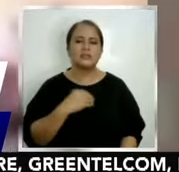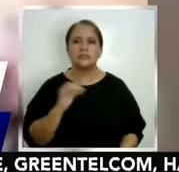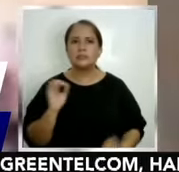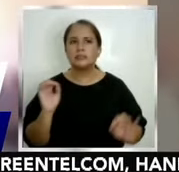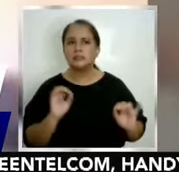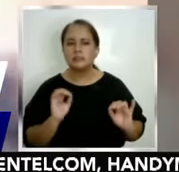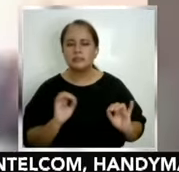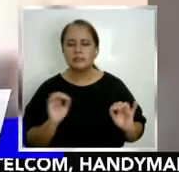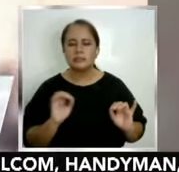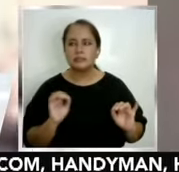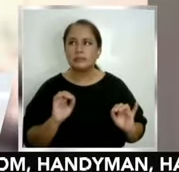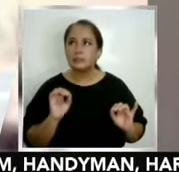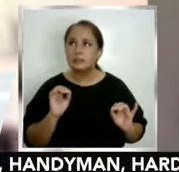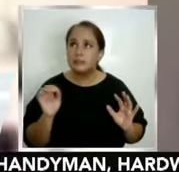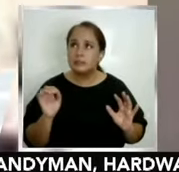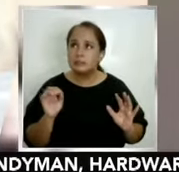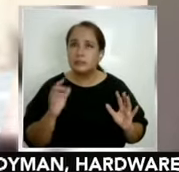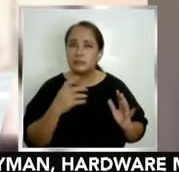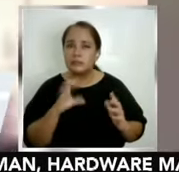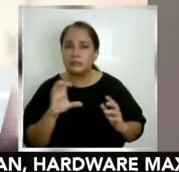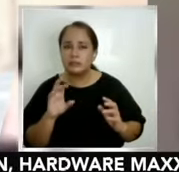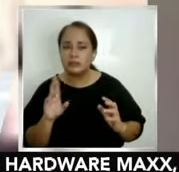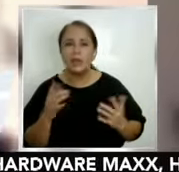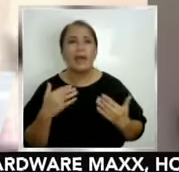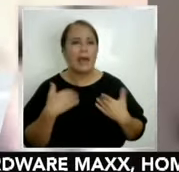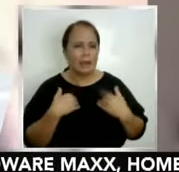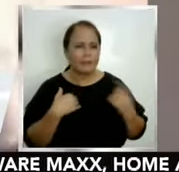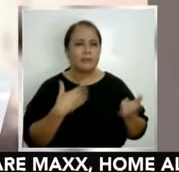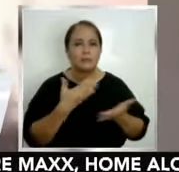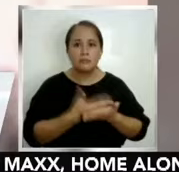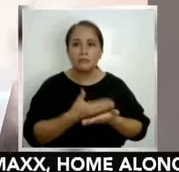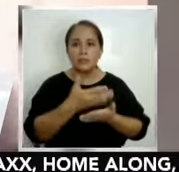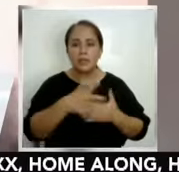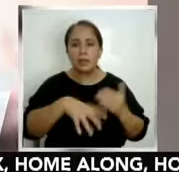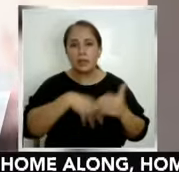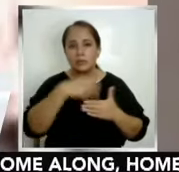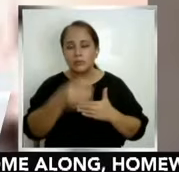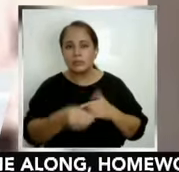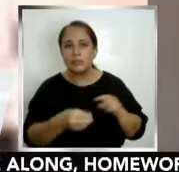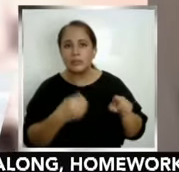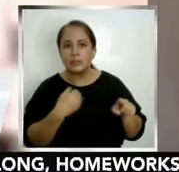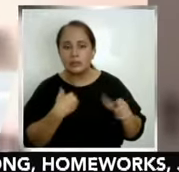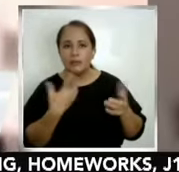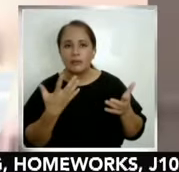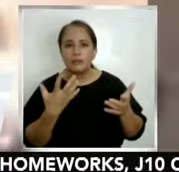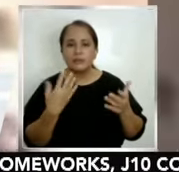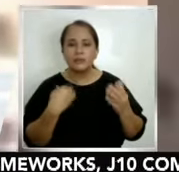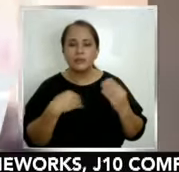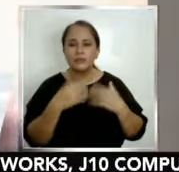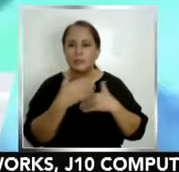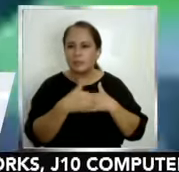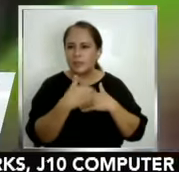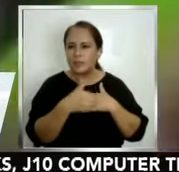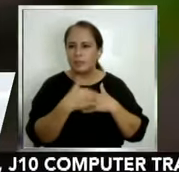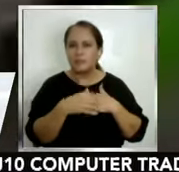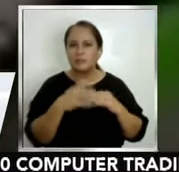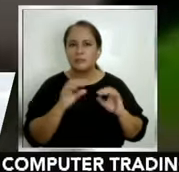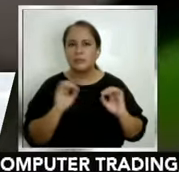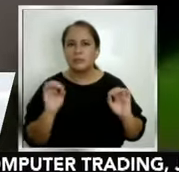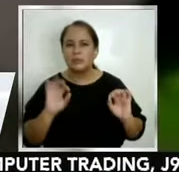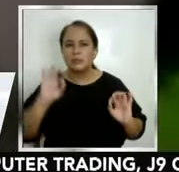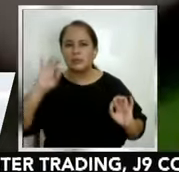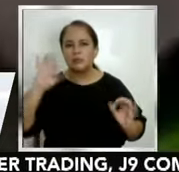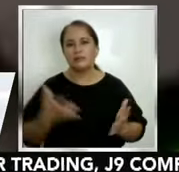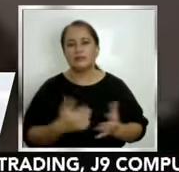magandang palikuran. Meron naman po mabibilaan doon sa labas ng mga pati mga tinapay pera. Wala na kaming pera. Bago